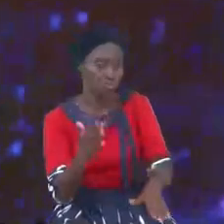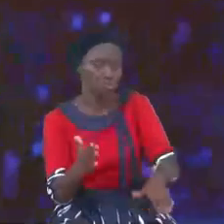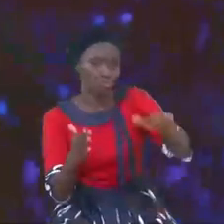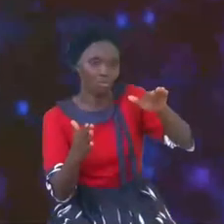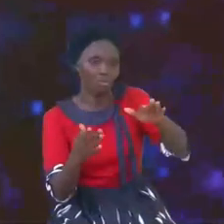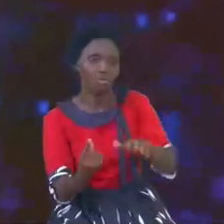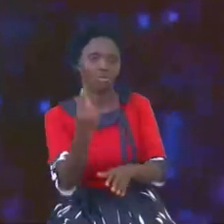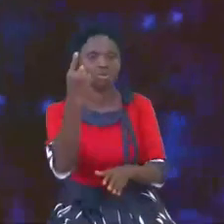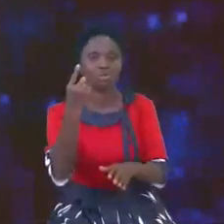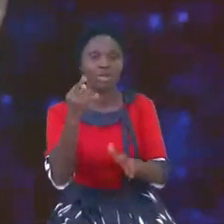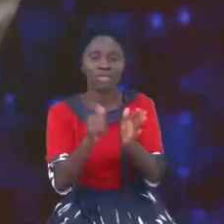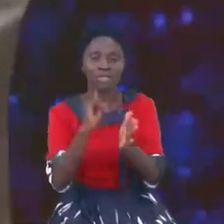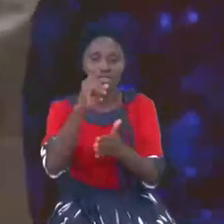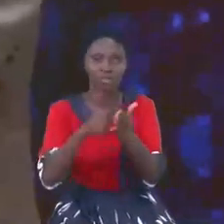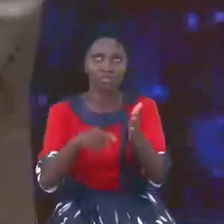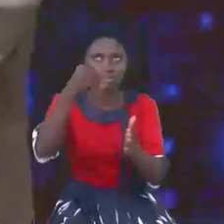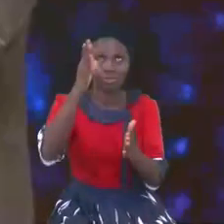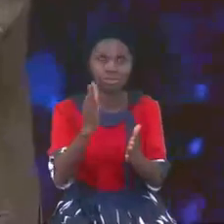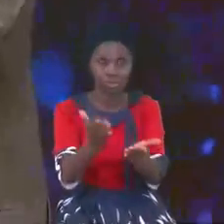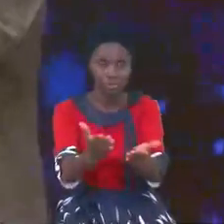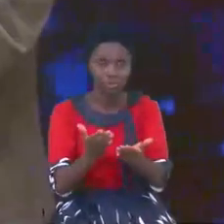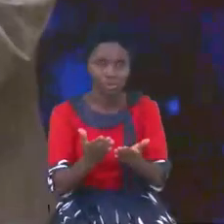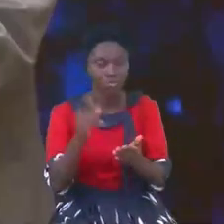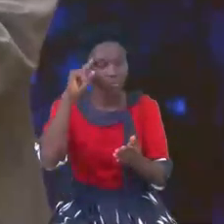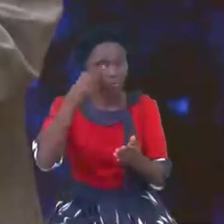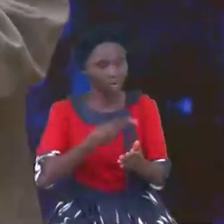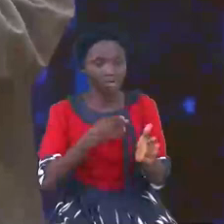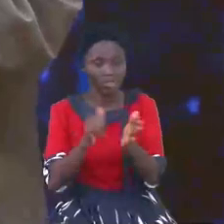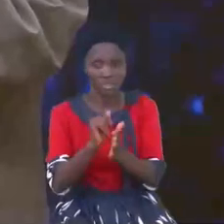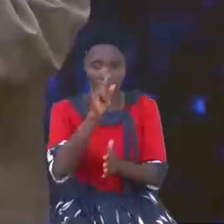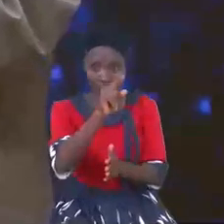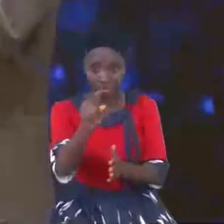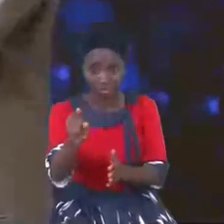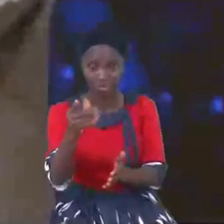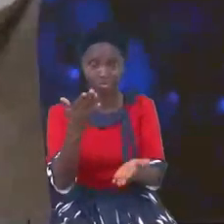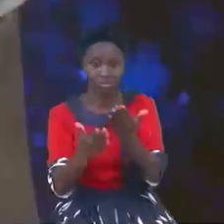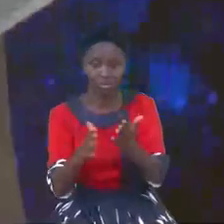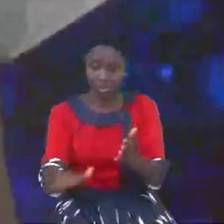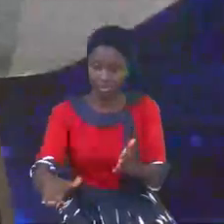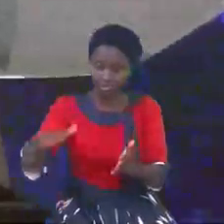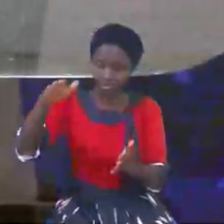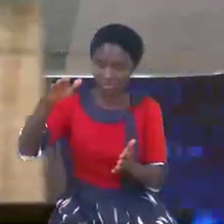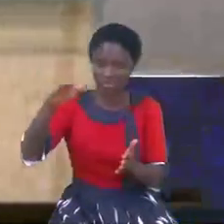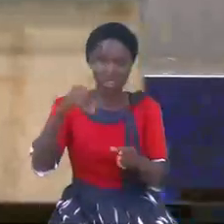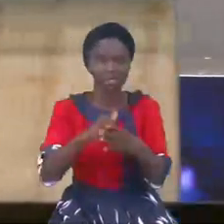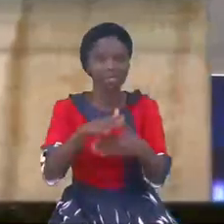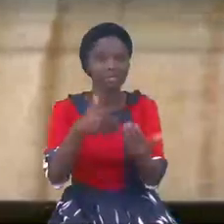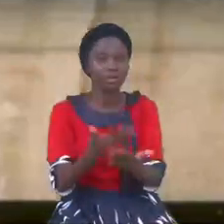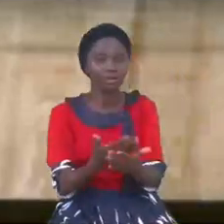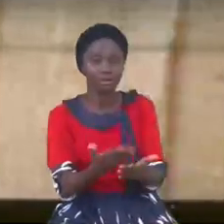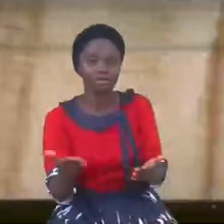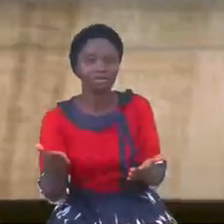Dieu veut pour nous. Nous croissions à tous égards en